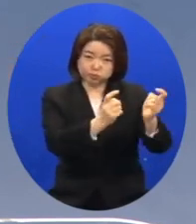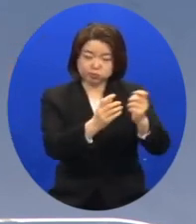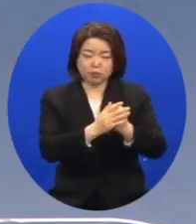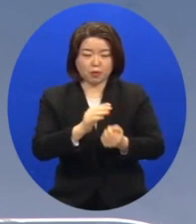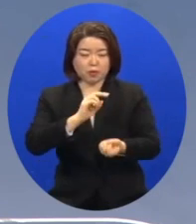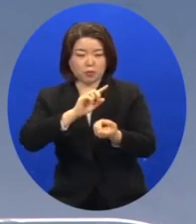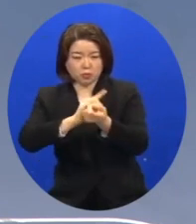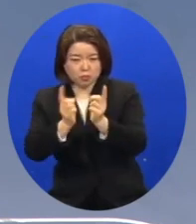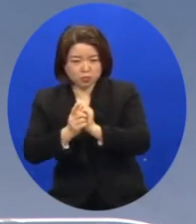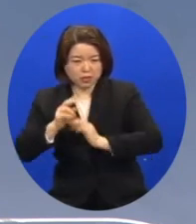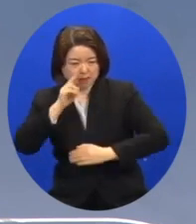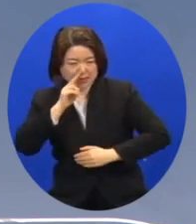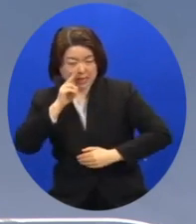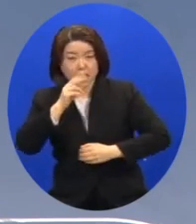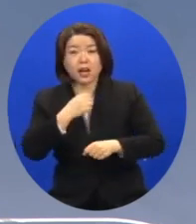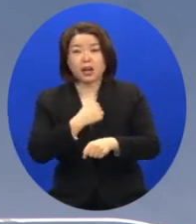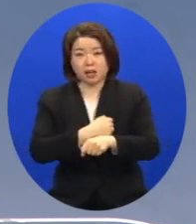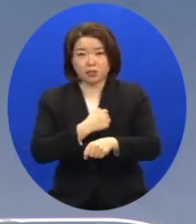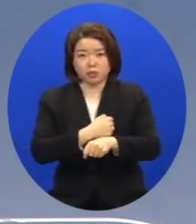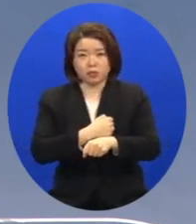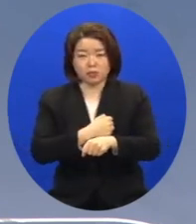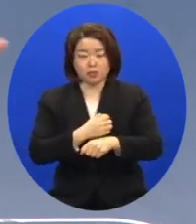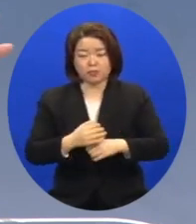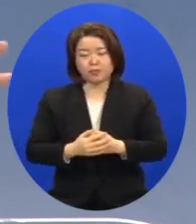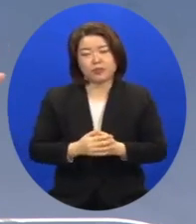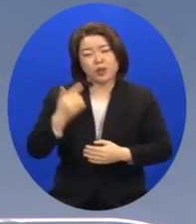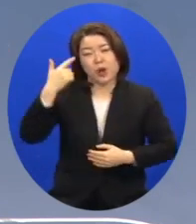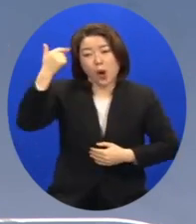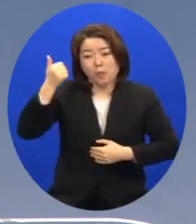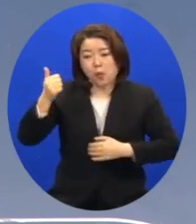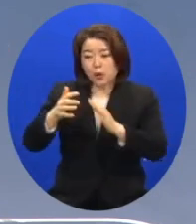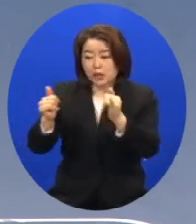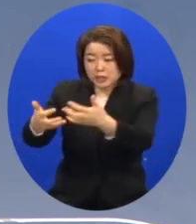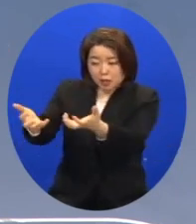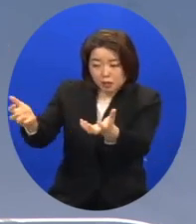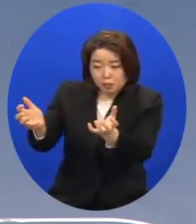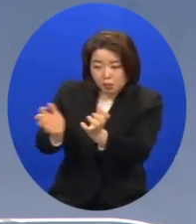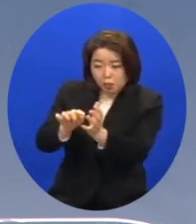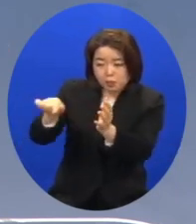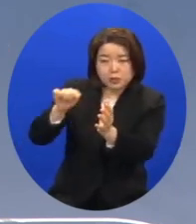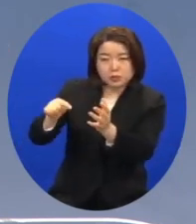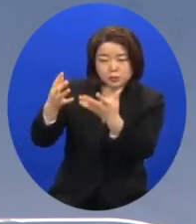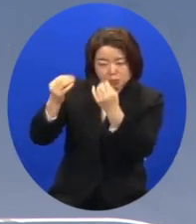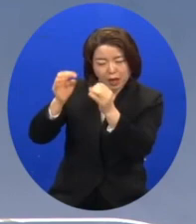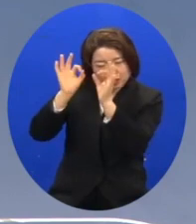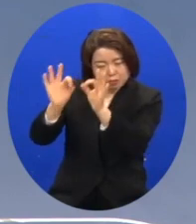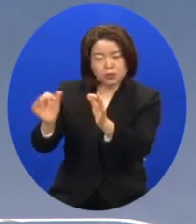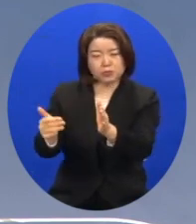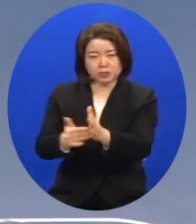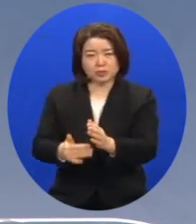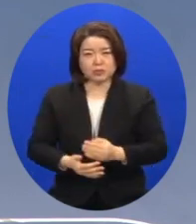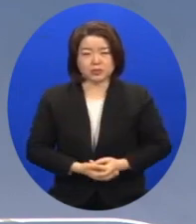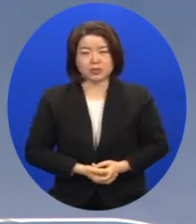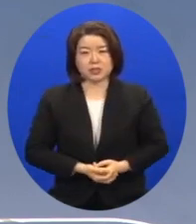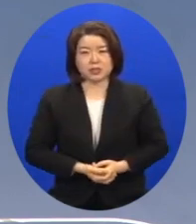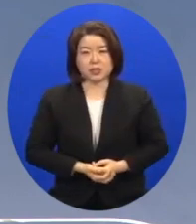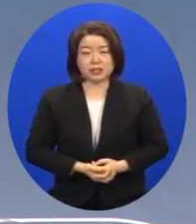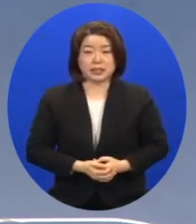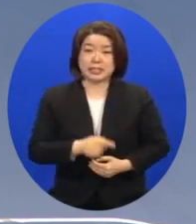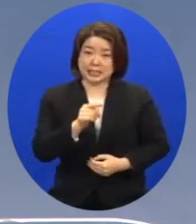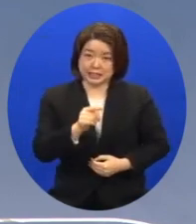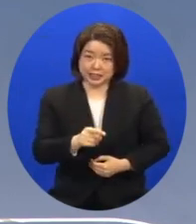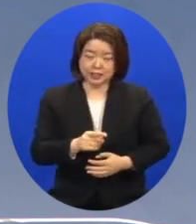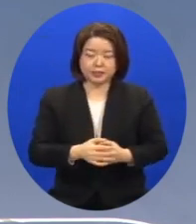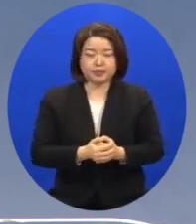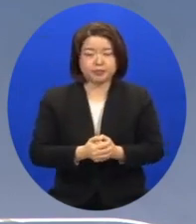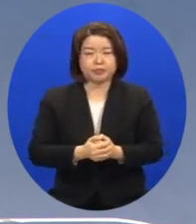시기하고 목회자들 모임에서도 그런 모습을 너무나 많이 보았습니다 이것의 지금